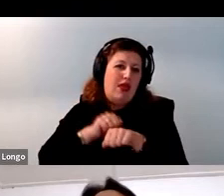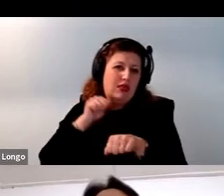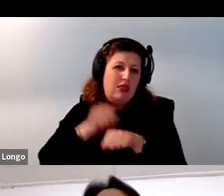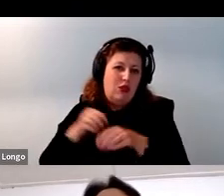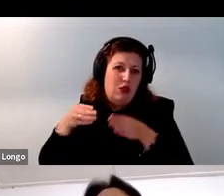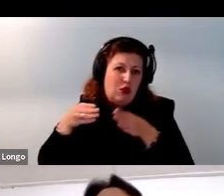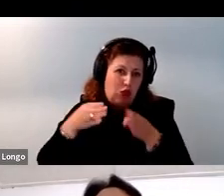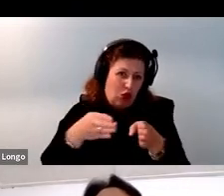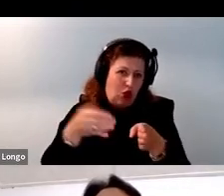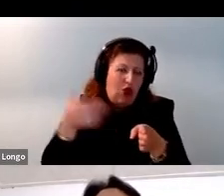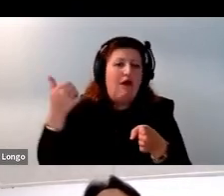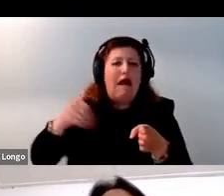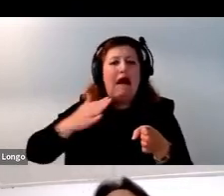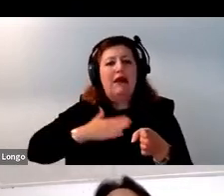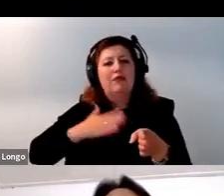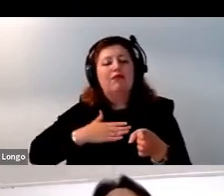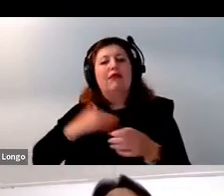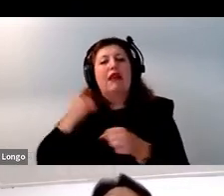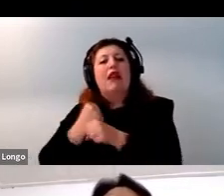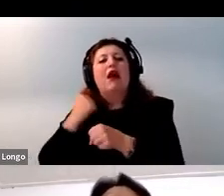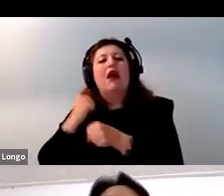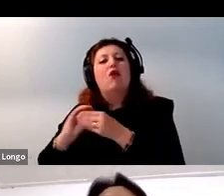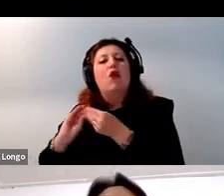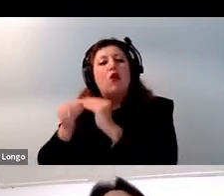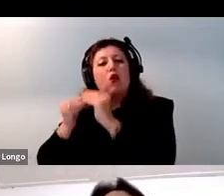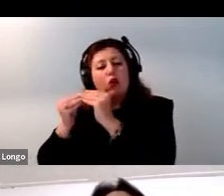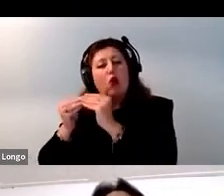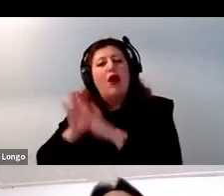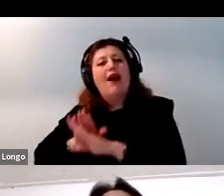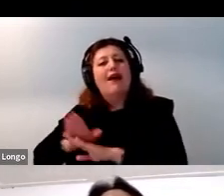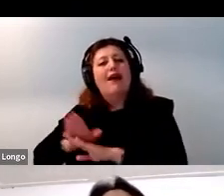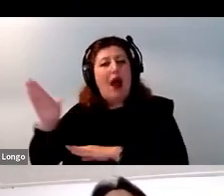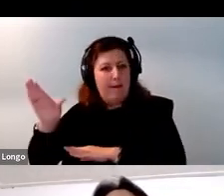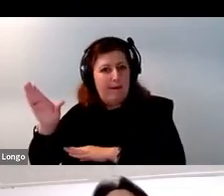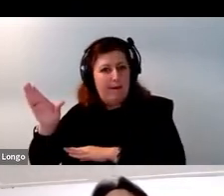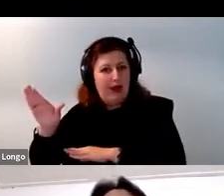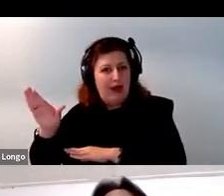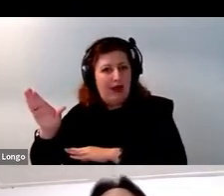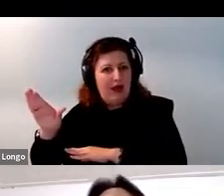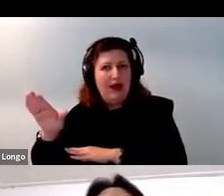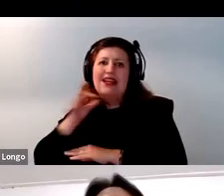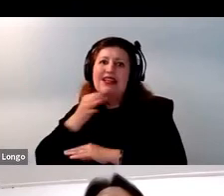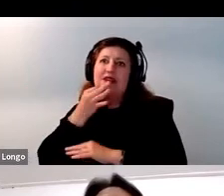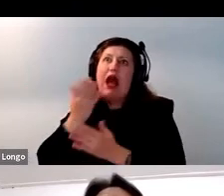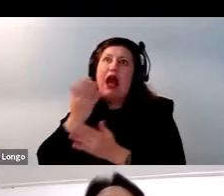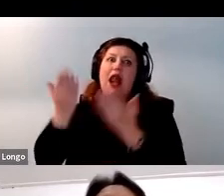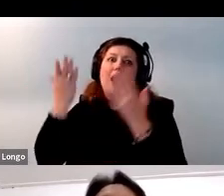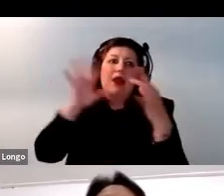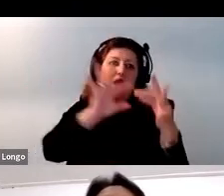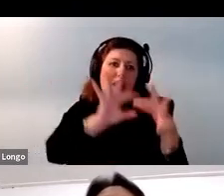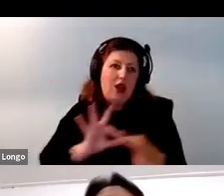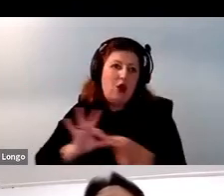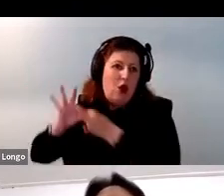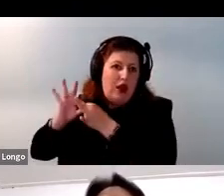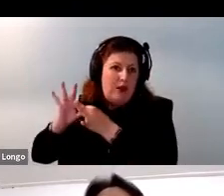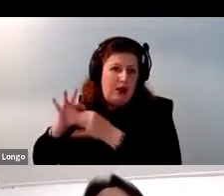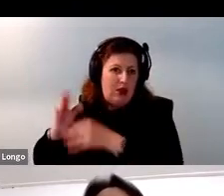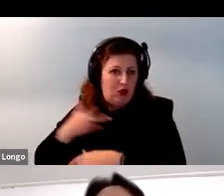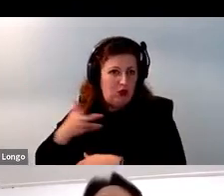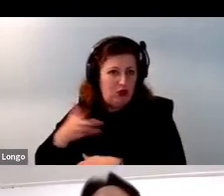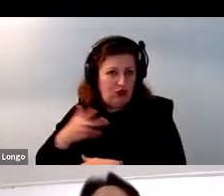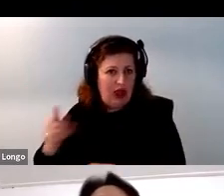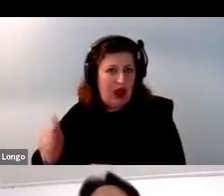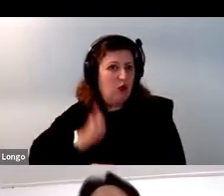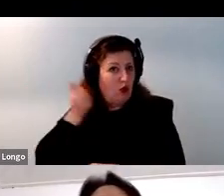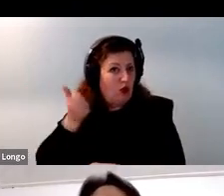rampe lo abbiamo fatto proprio in questo cortile, in modo che almeno in una parte della scuola ci fosse